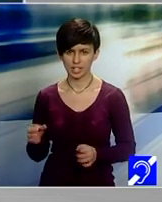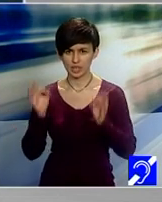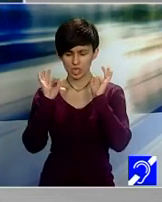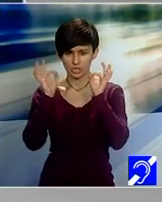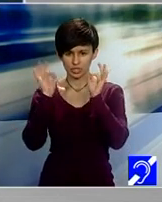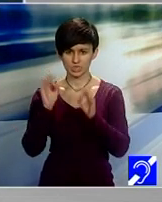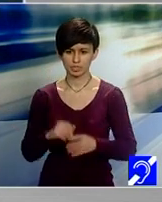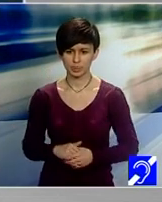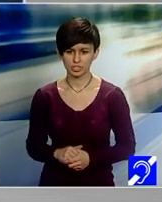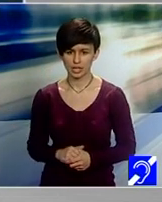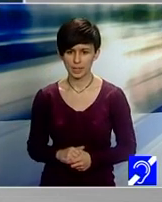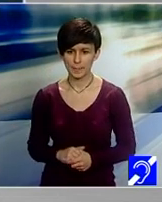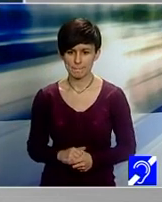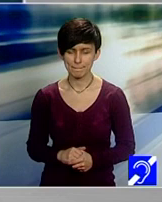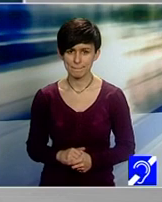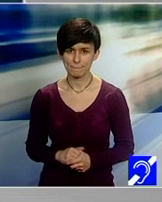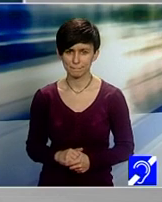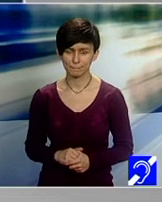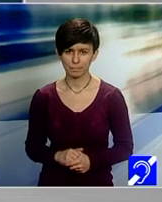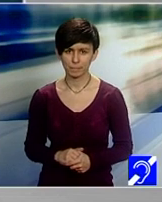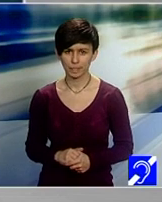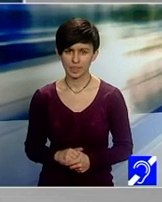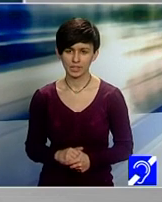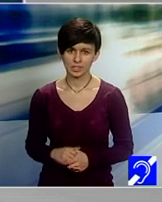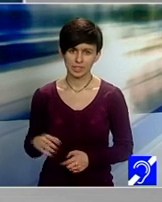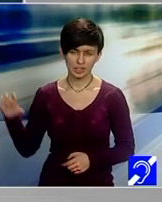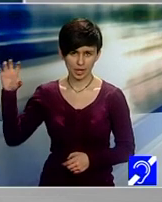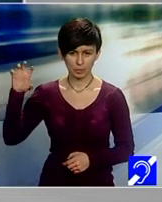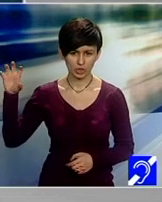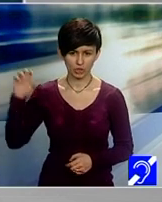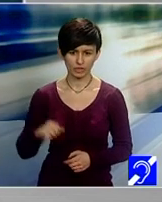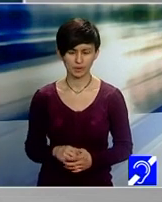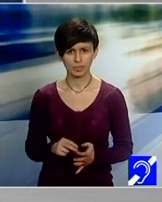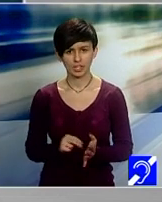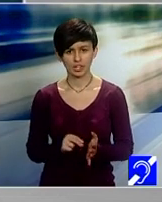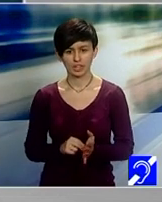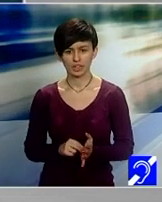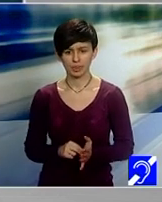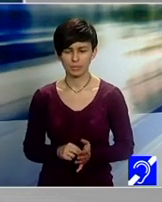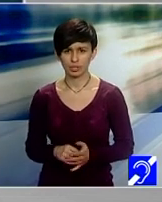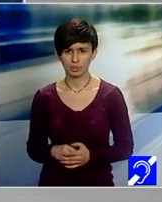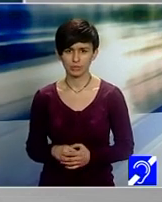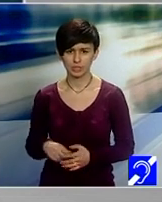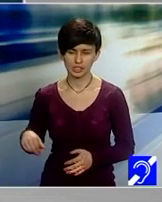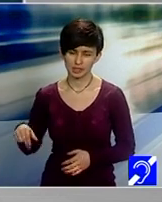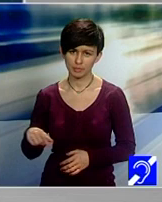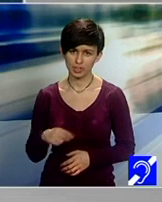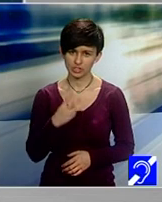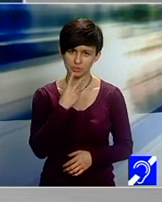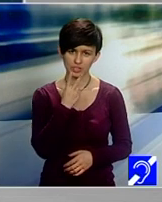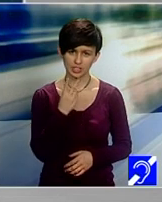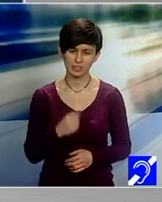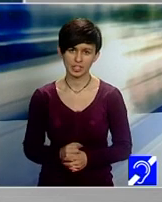special în Moldova, da? Prin urmare, vă propun să mergem acolo și să vorbim